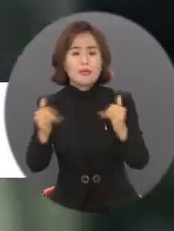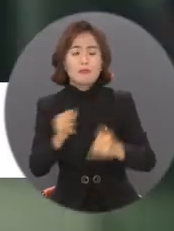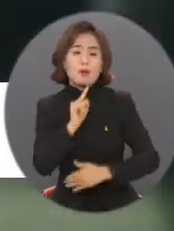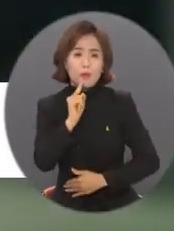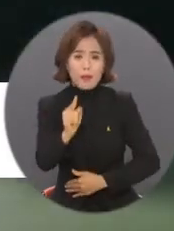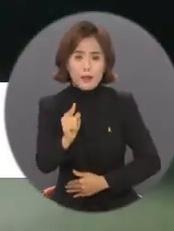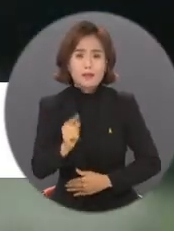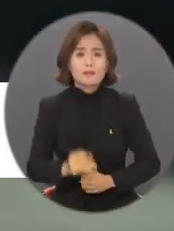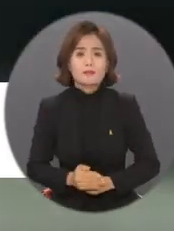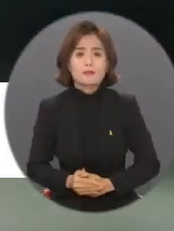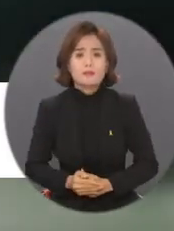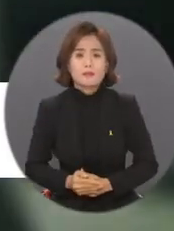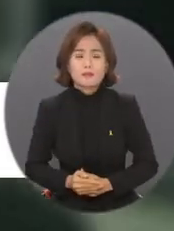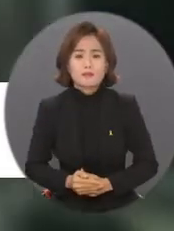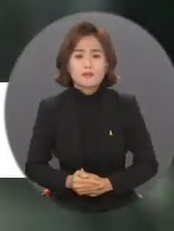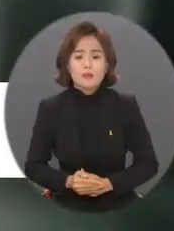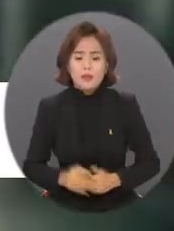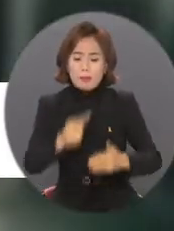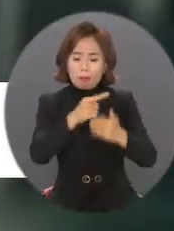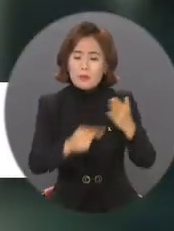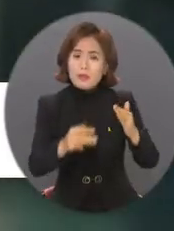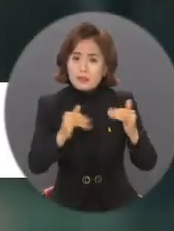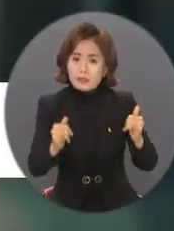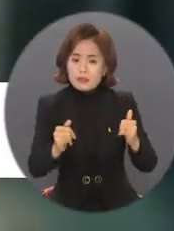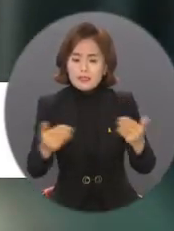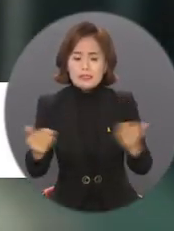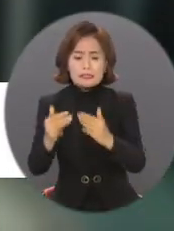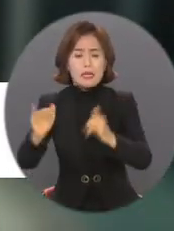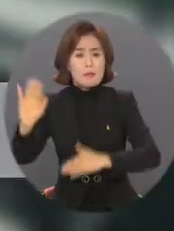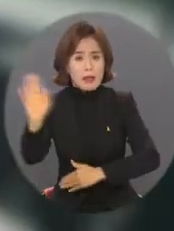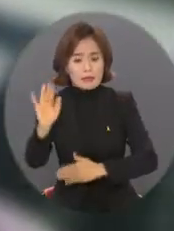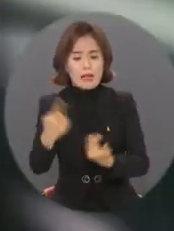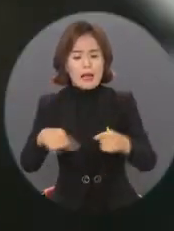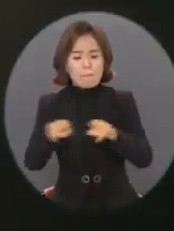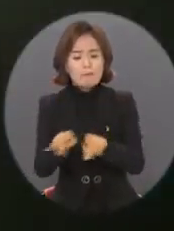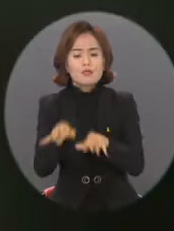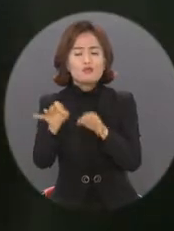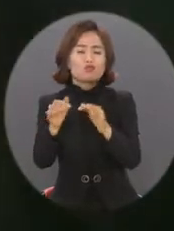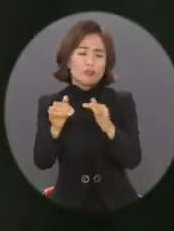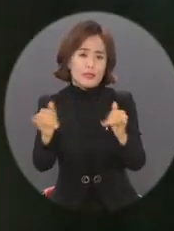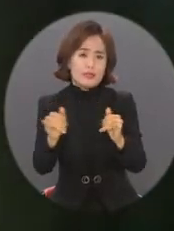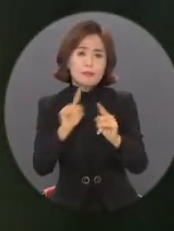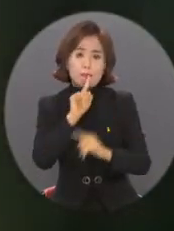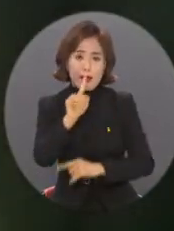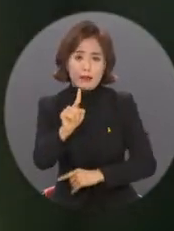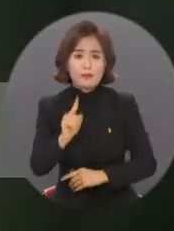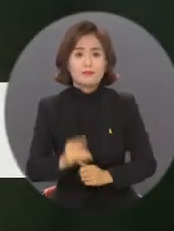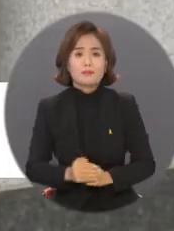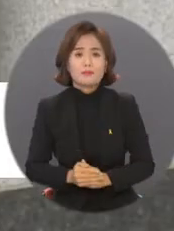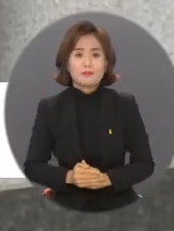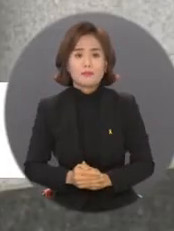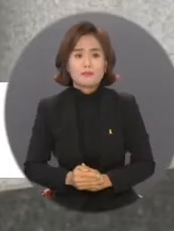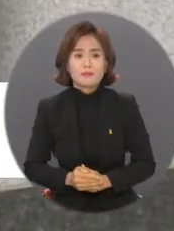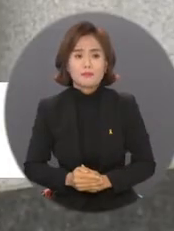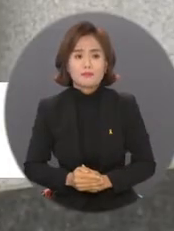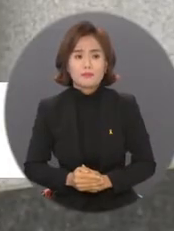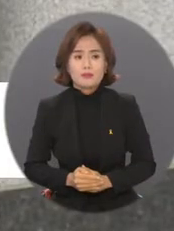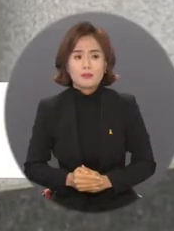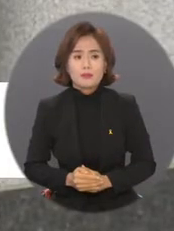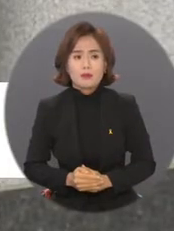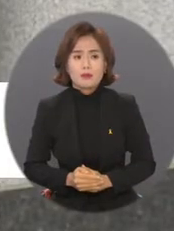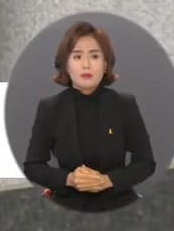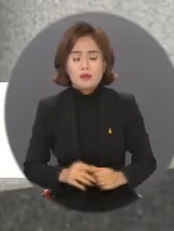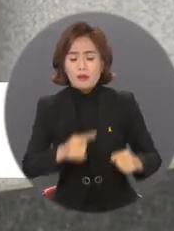것으로 전해집니다 즉 피해자들은 근로자가 아니라 공동 투자자가 든 주장입니다 이쪽으로 창업자는